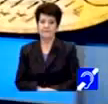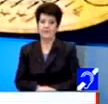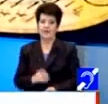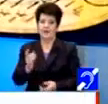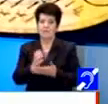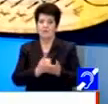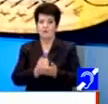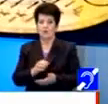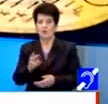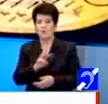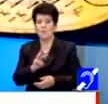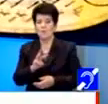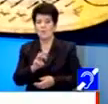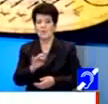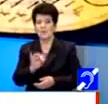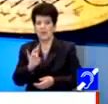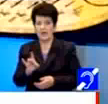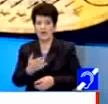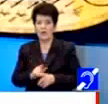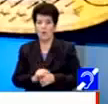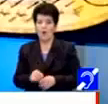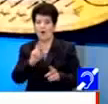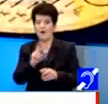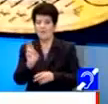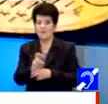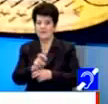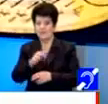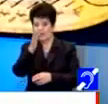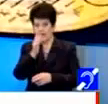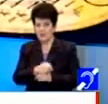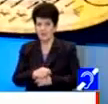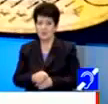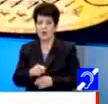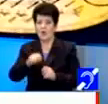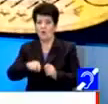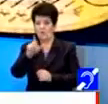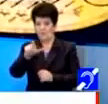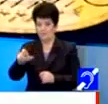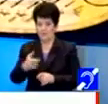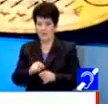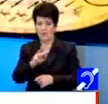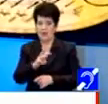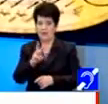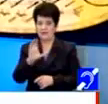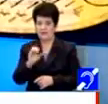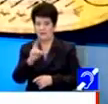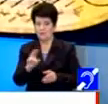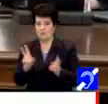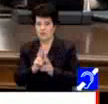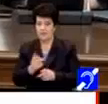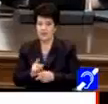O misiune a Fondului Monetar Internațional a început astăzi o vizită de documentare la Chișinău. Experții s-au întâlnit cu premierul Maia Sandu.